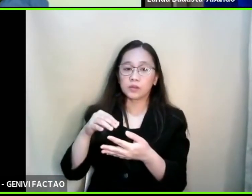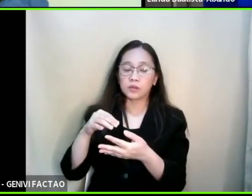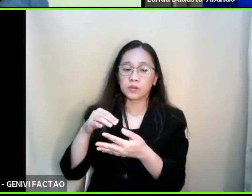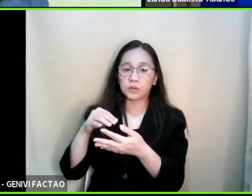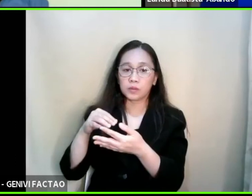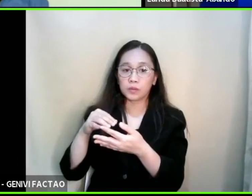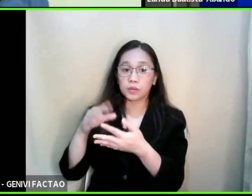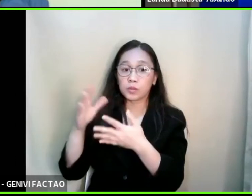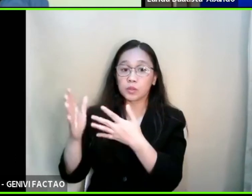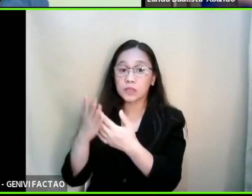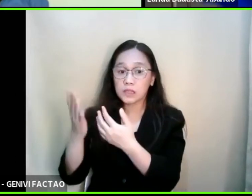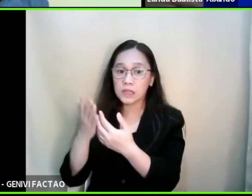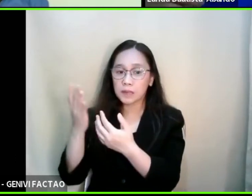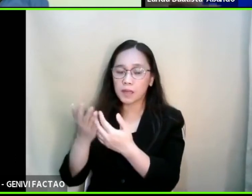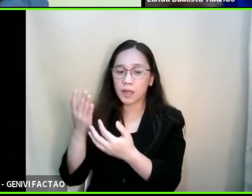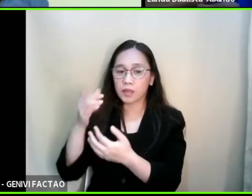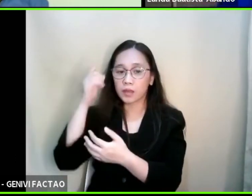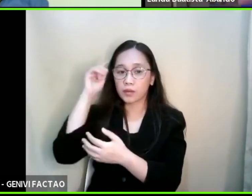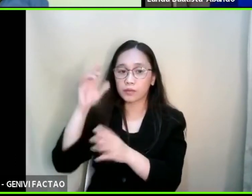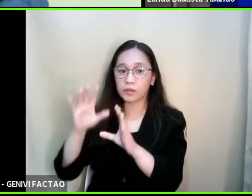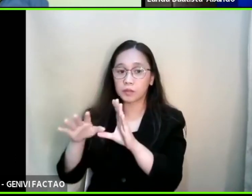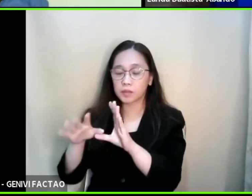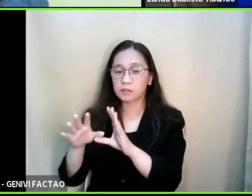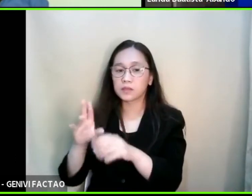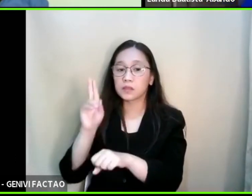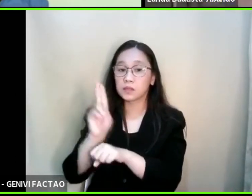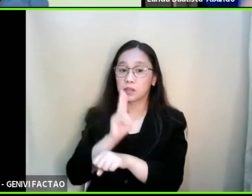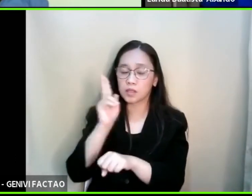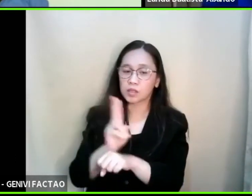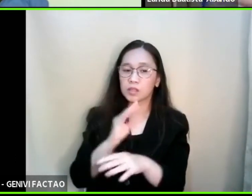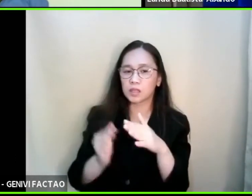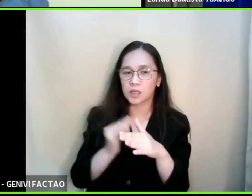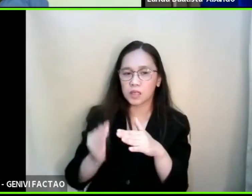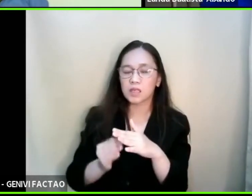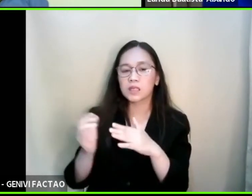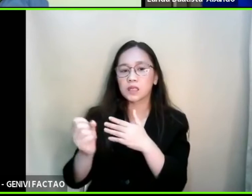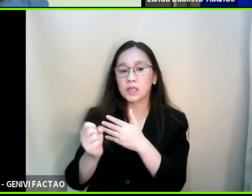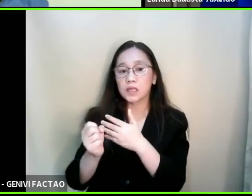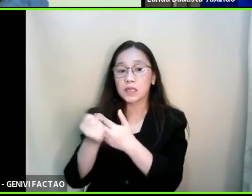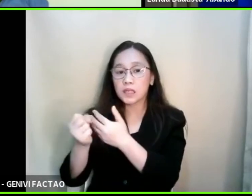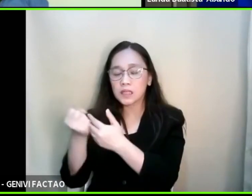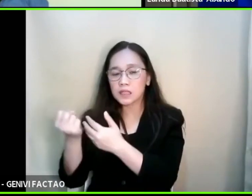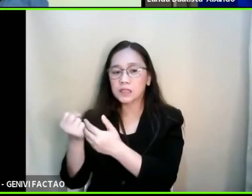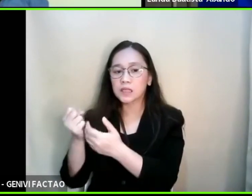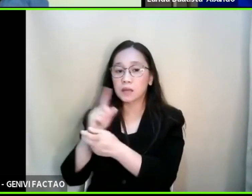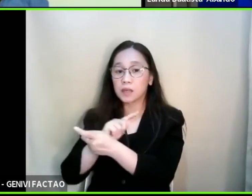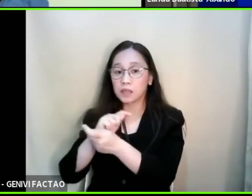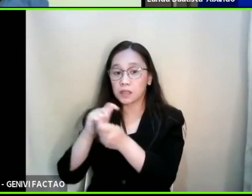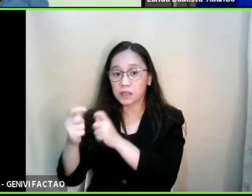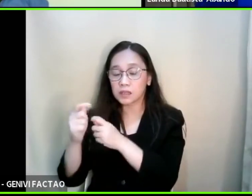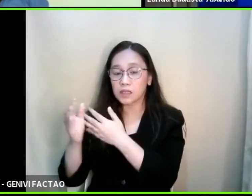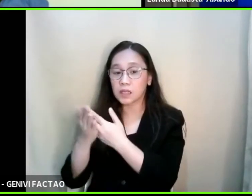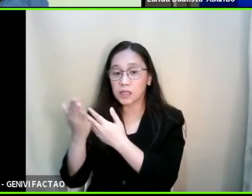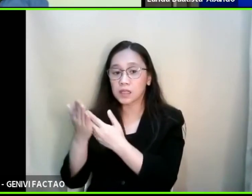for them. No? So you can use that as basis, tapos isi-simplify natin para yun yung ituturo natin sa ating mga anak.